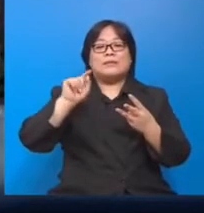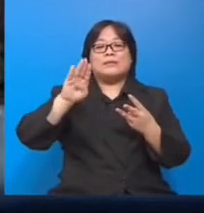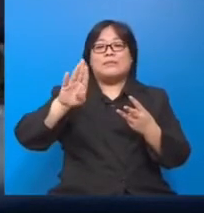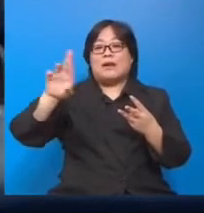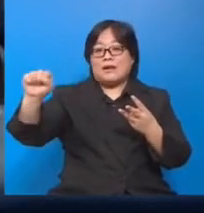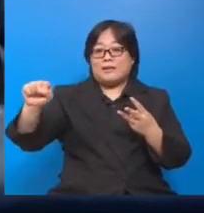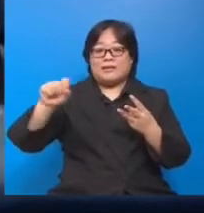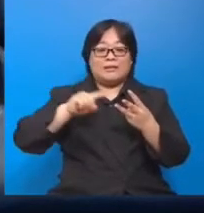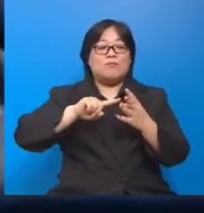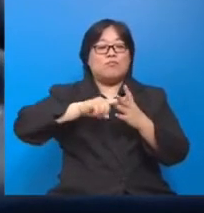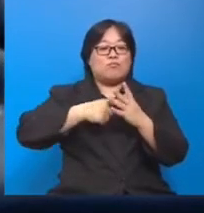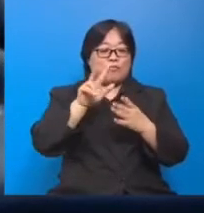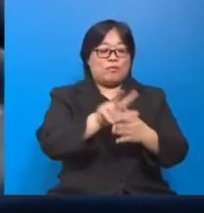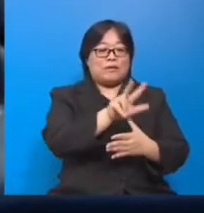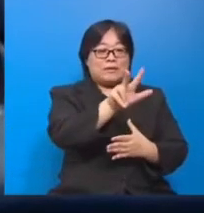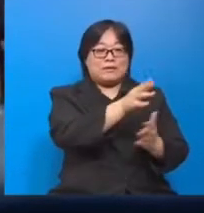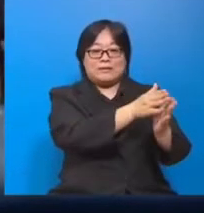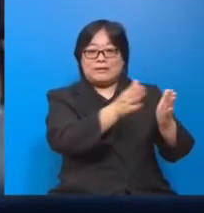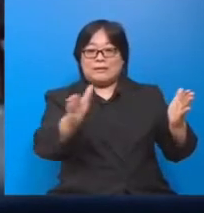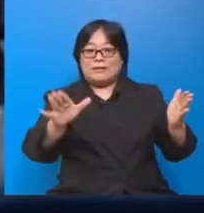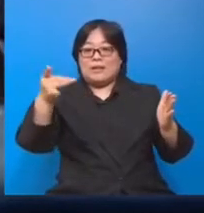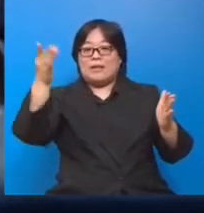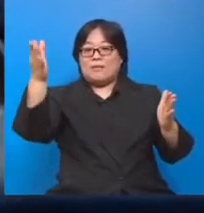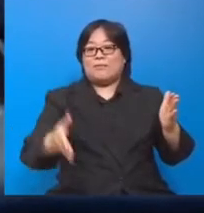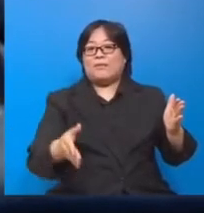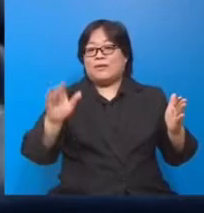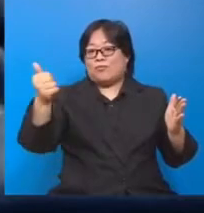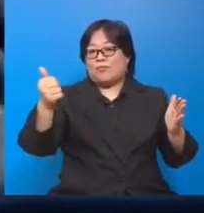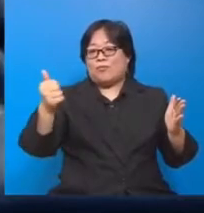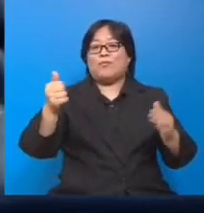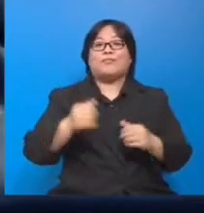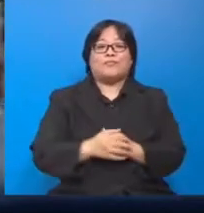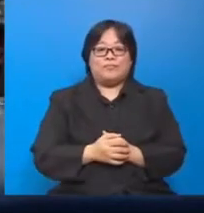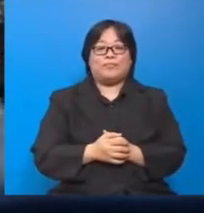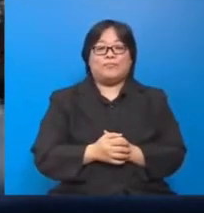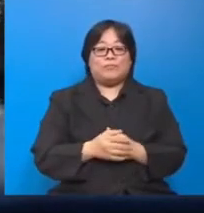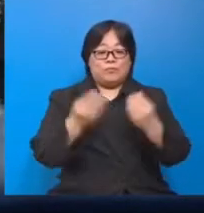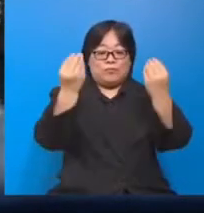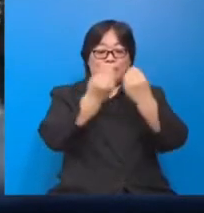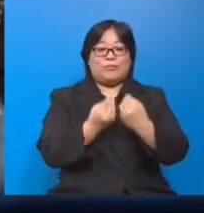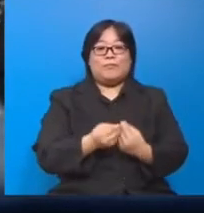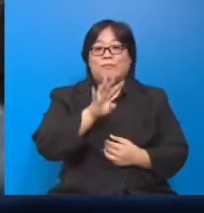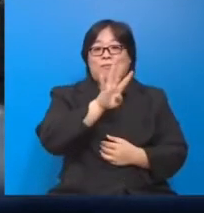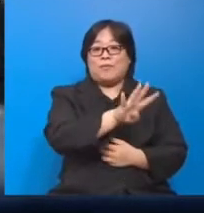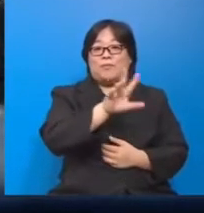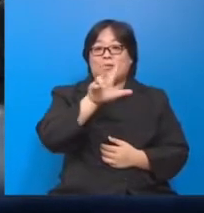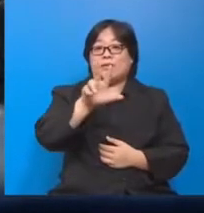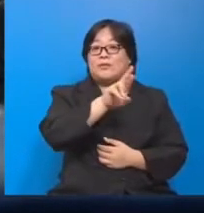memudar pada bulan Mask hingga 18 okt 2007 jumlah